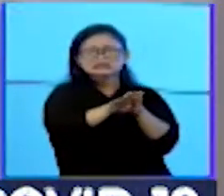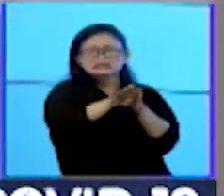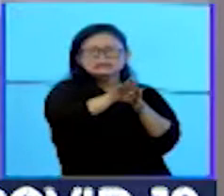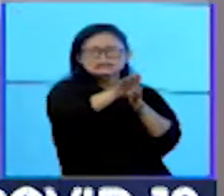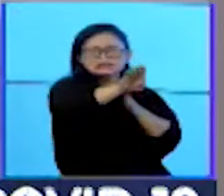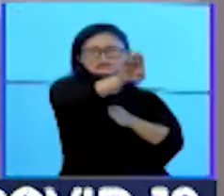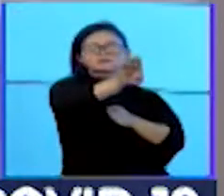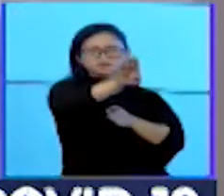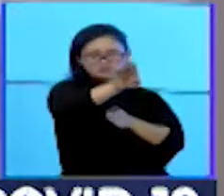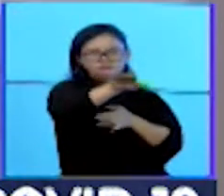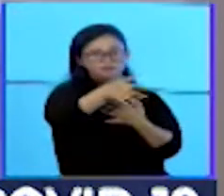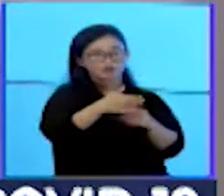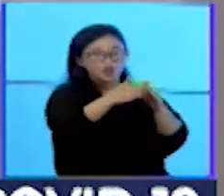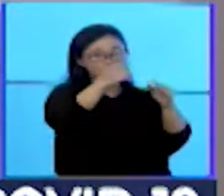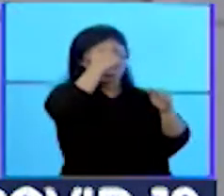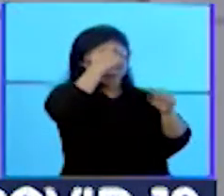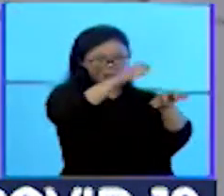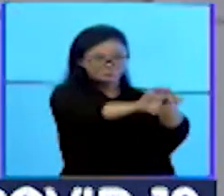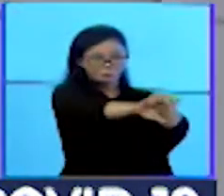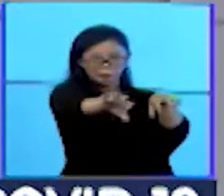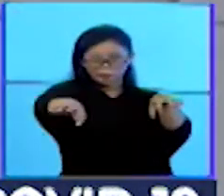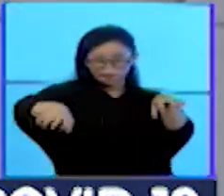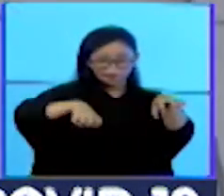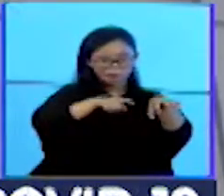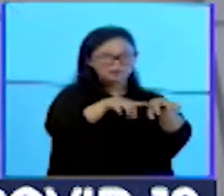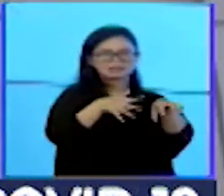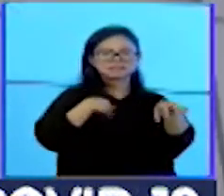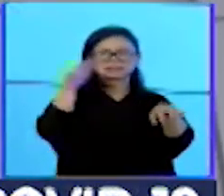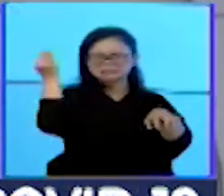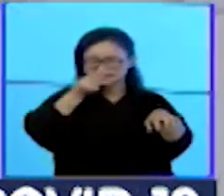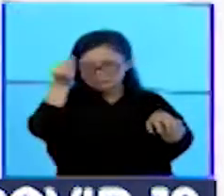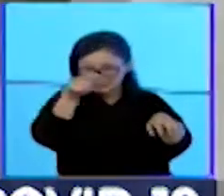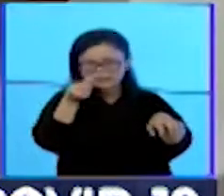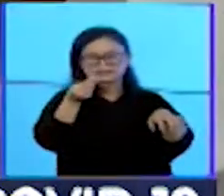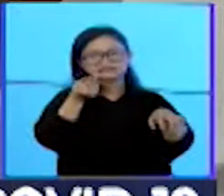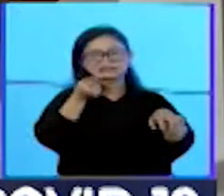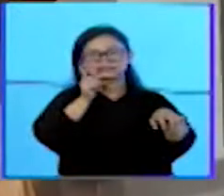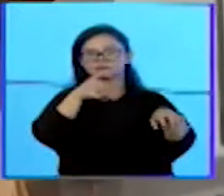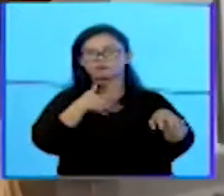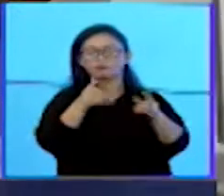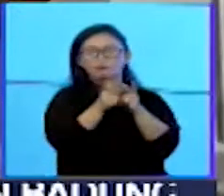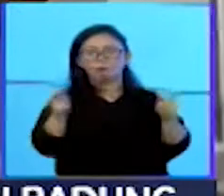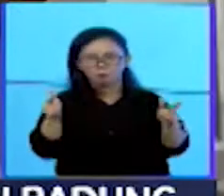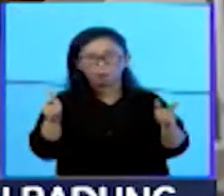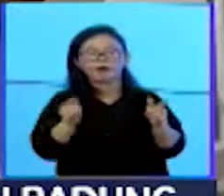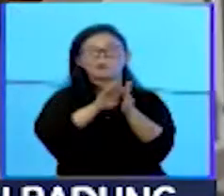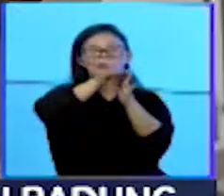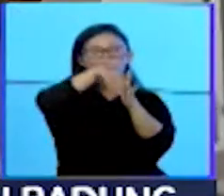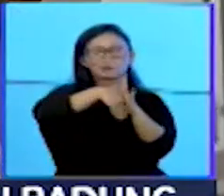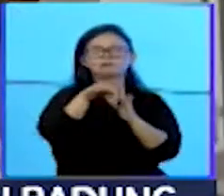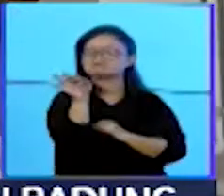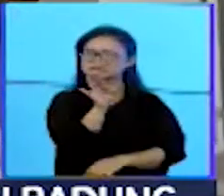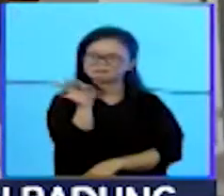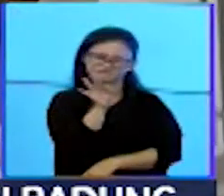hingga hampir seluruh rumah sakit rujukan di Bali kewalahan menerima pasien. Belum menurun, belum menunjukkan tanda